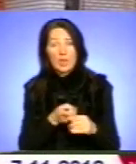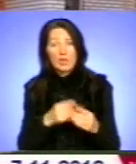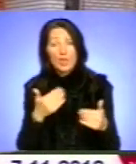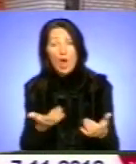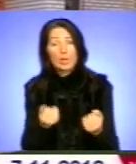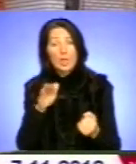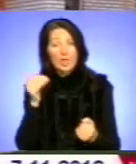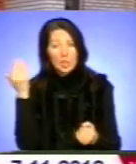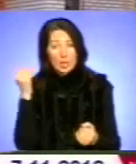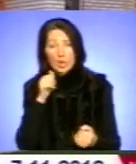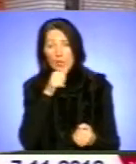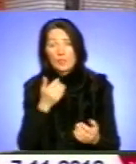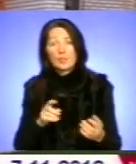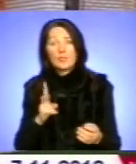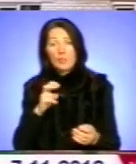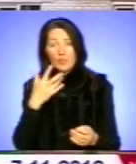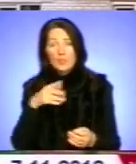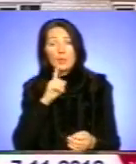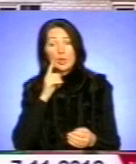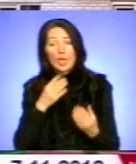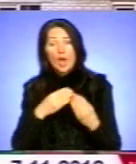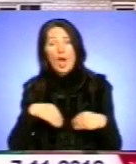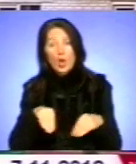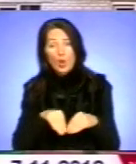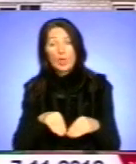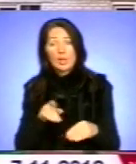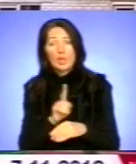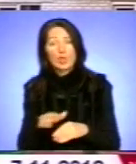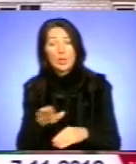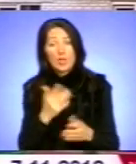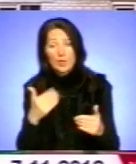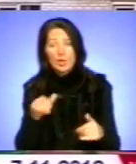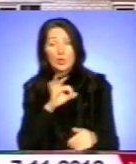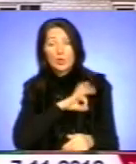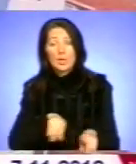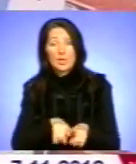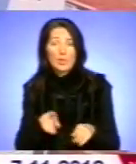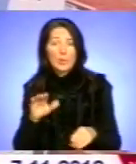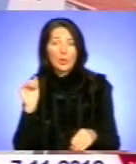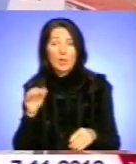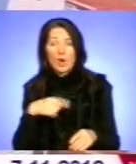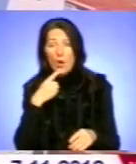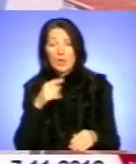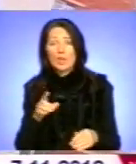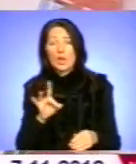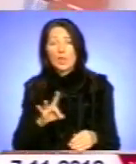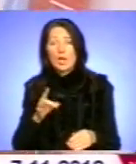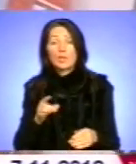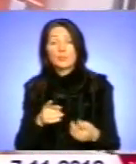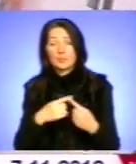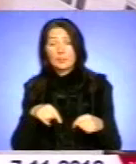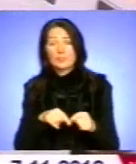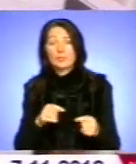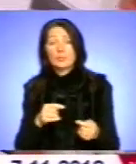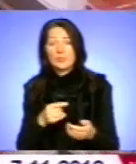Відтак, 250 молодих родин Тернопільщини вже скористалися таким кредитуванням, стверджують в регіональному відділенні Держфонду. У них вже